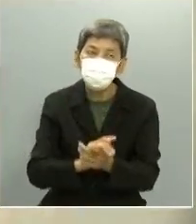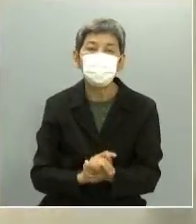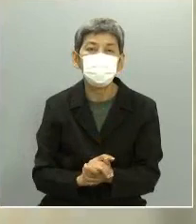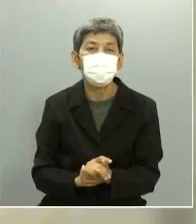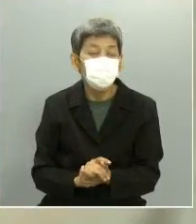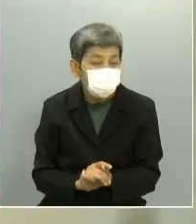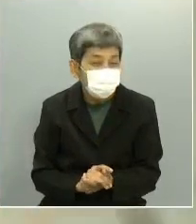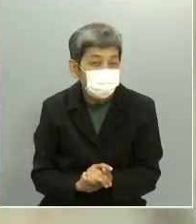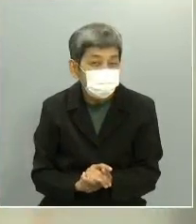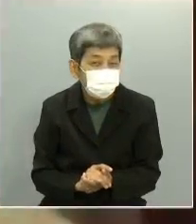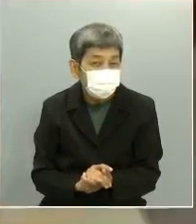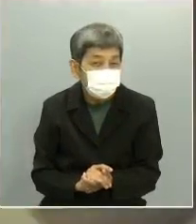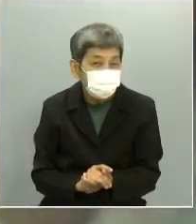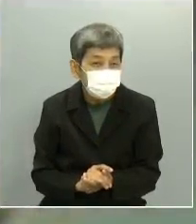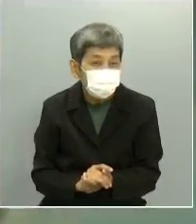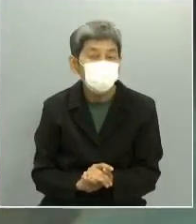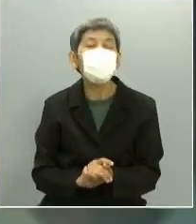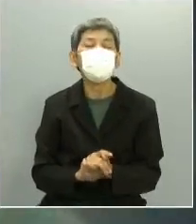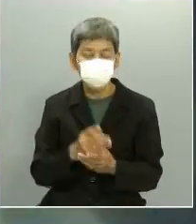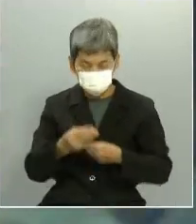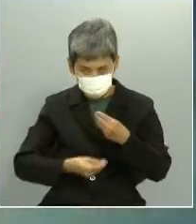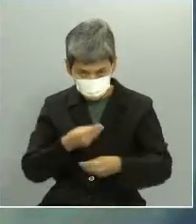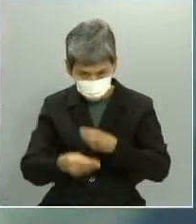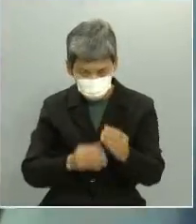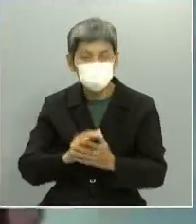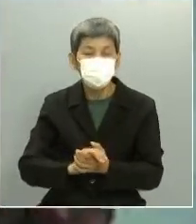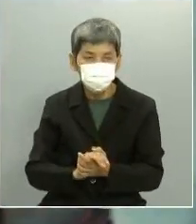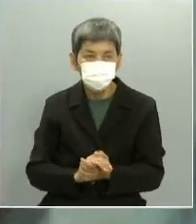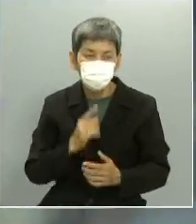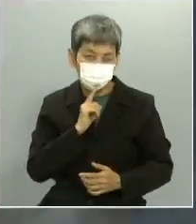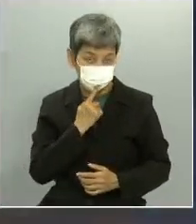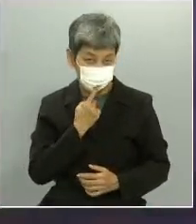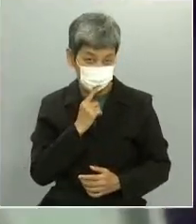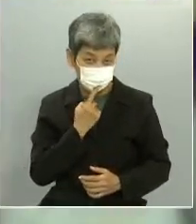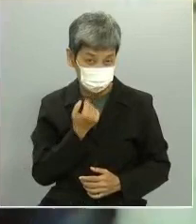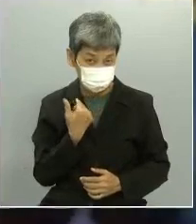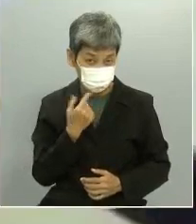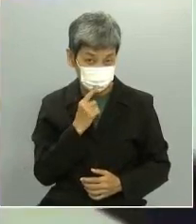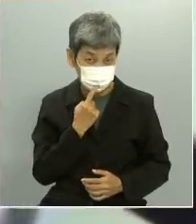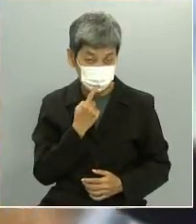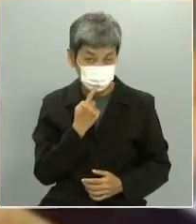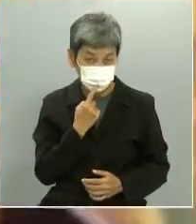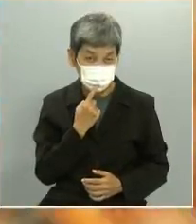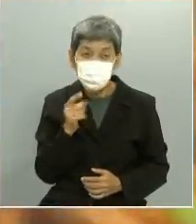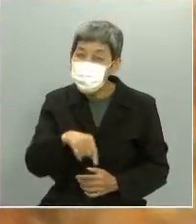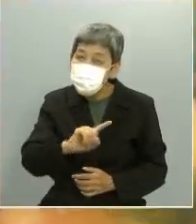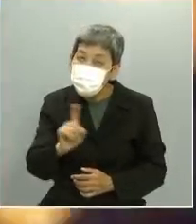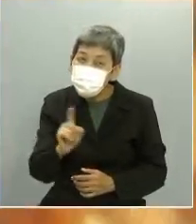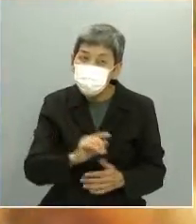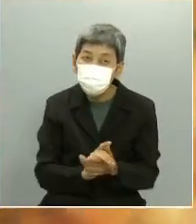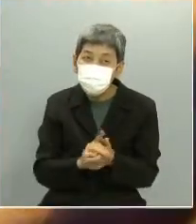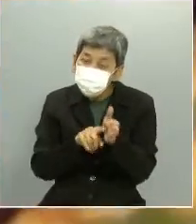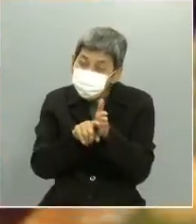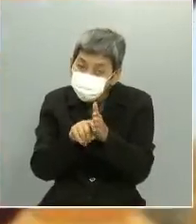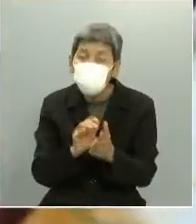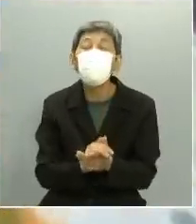ไปมั้ย มาจากปักทองคร ับ ขายดี ม ั้ยโอเ คดูมันเปรี้ยวนะเปรี้ยวมั้ย สวัสดีครับสวัสดีครับ นี่อะไรนี่หอน กระแตงครับ